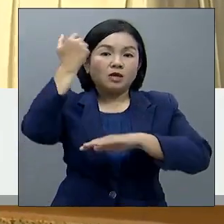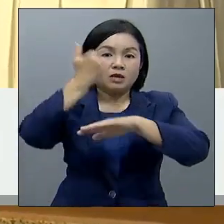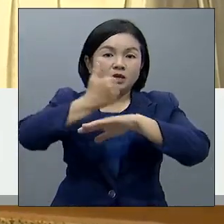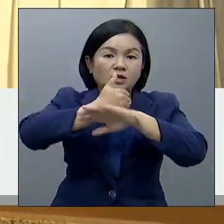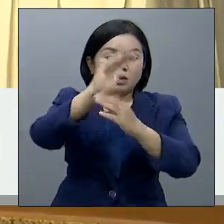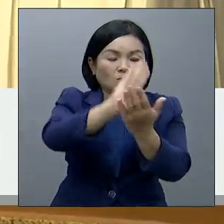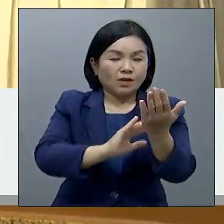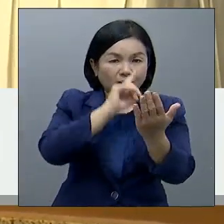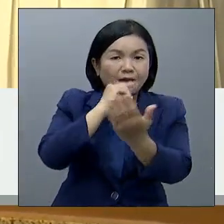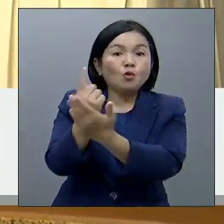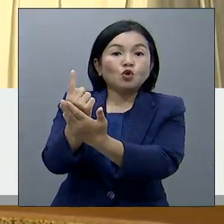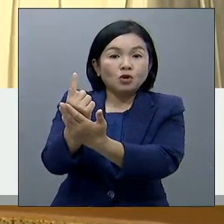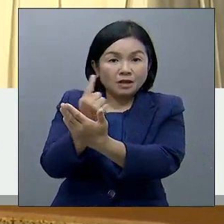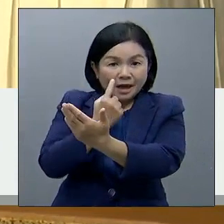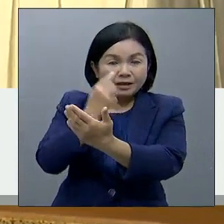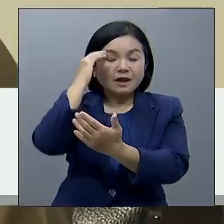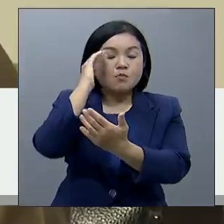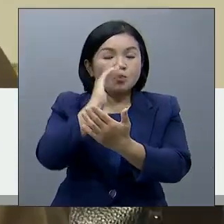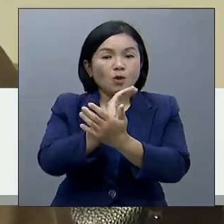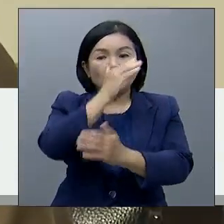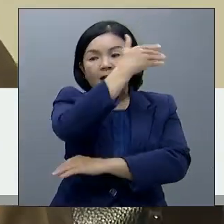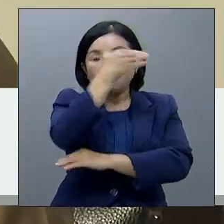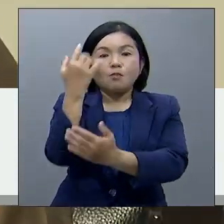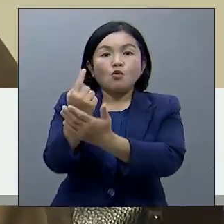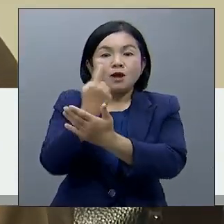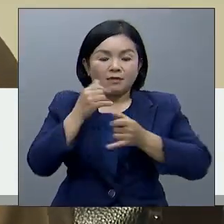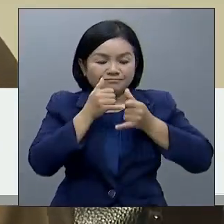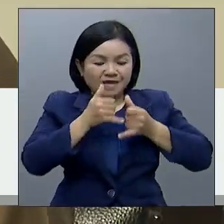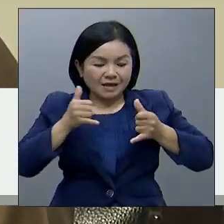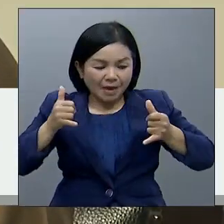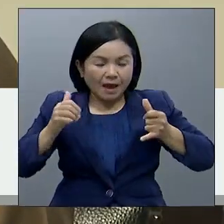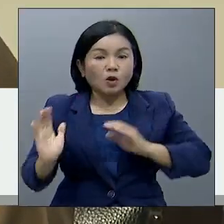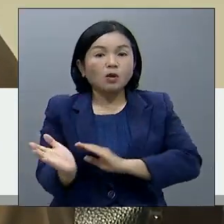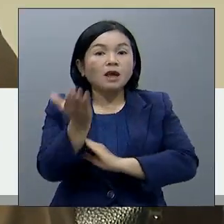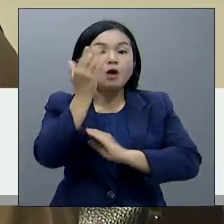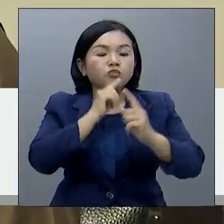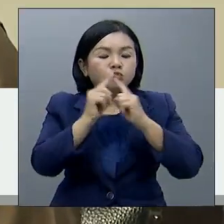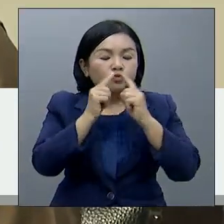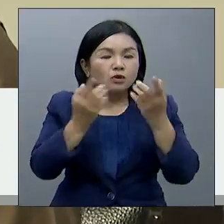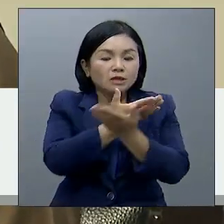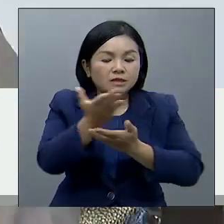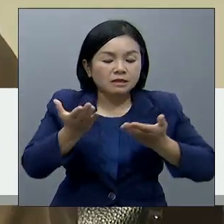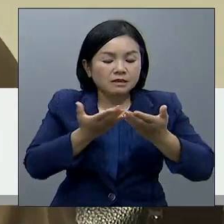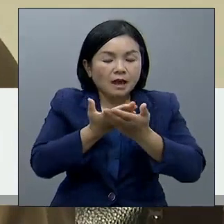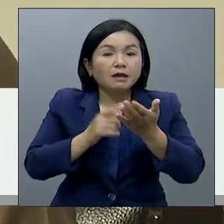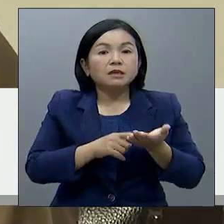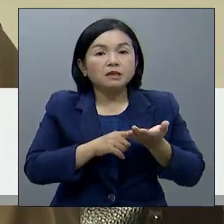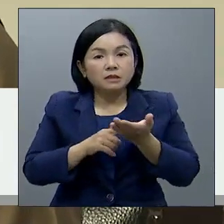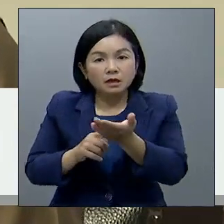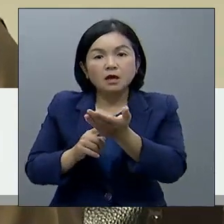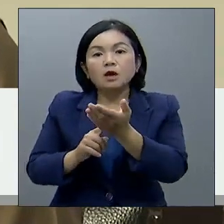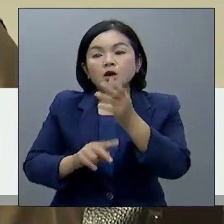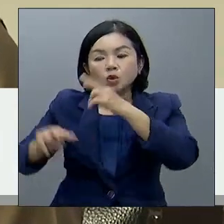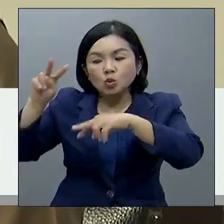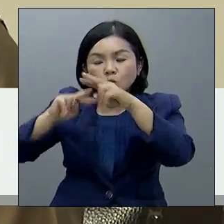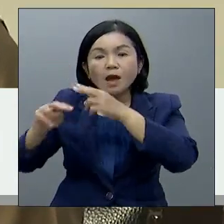วก็มีผู้แทนจากสำนักงานตำรวจแห่งชาติการหารือเมื่อช่วงเช้าที่ผ่านมาก็มีการเสนอแนวทางเพื่อดูแลฟื้นฟูและ